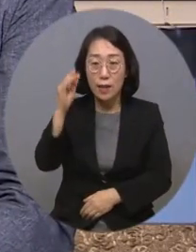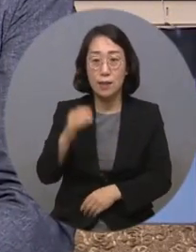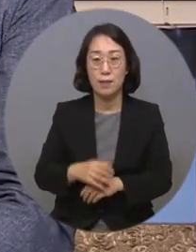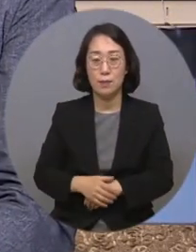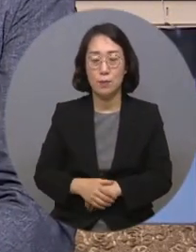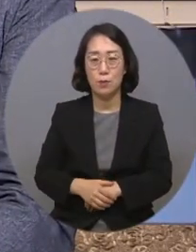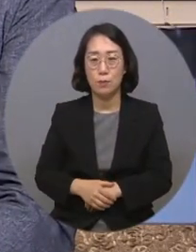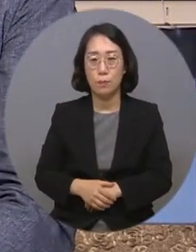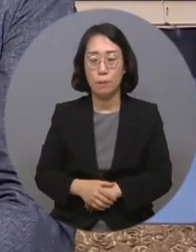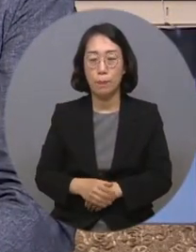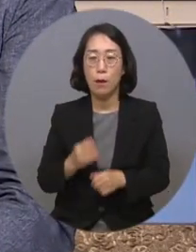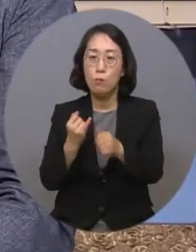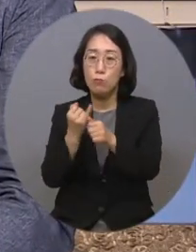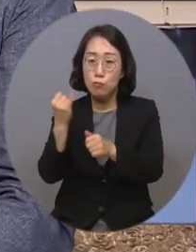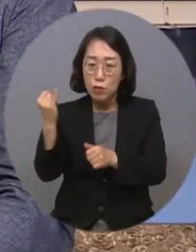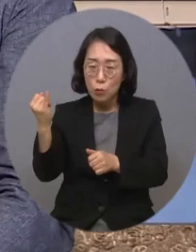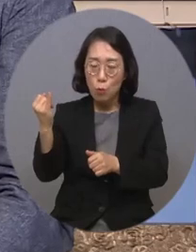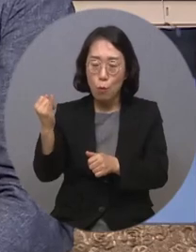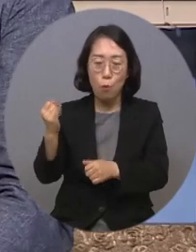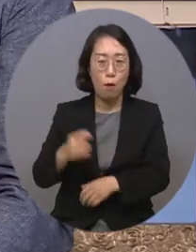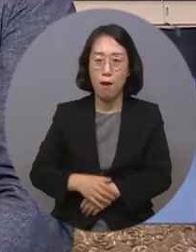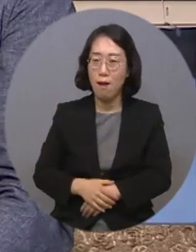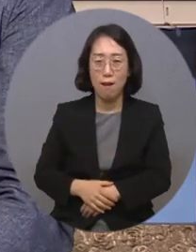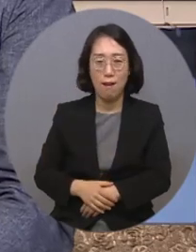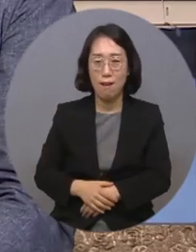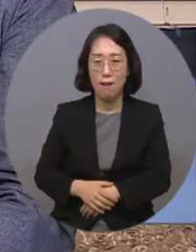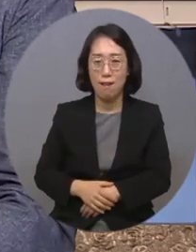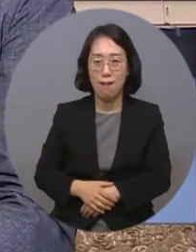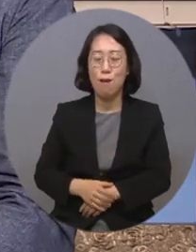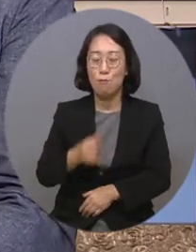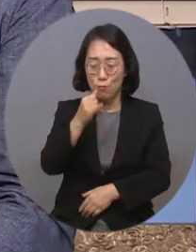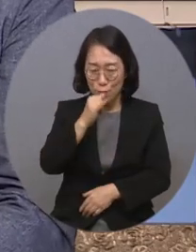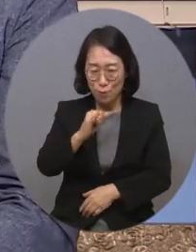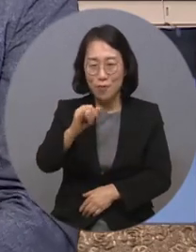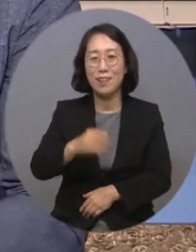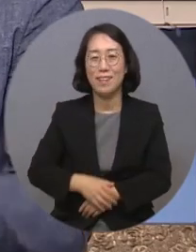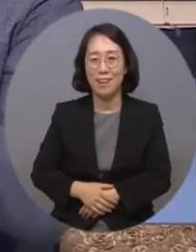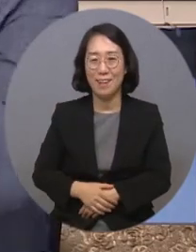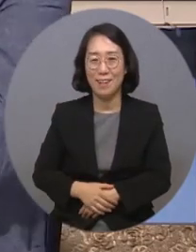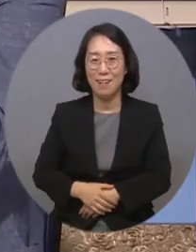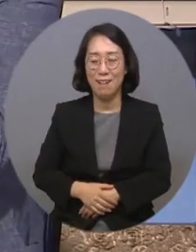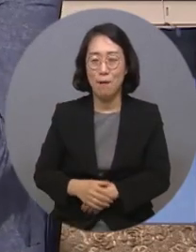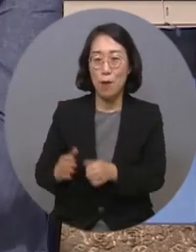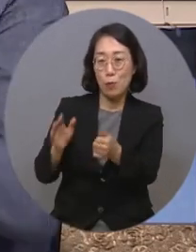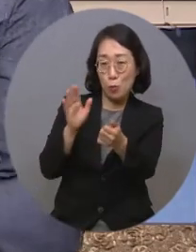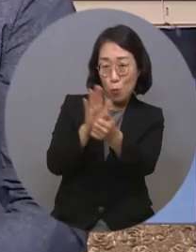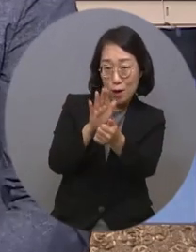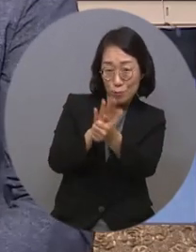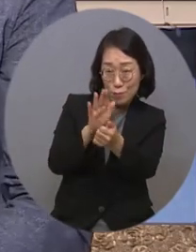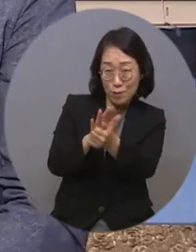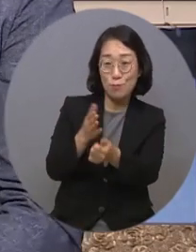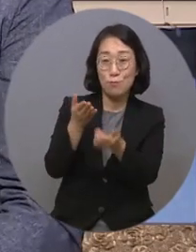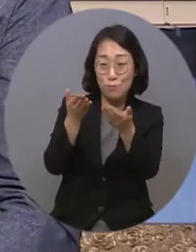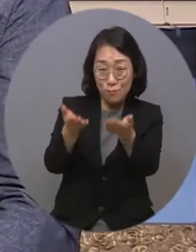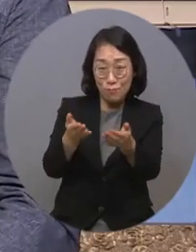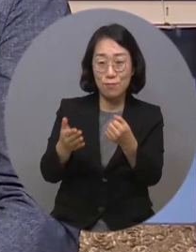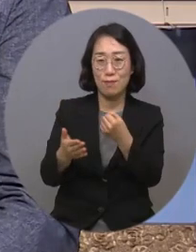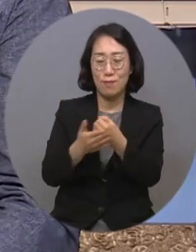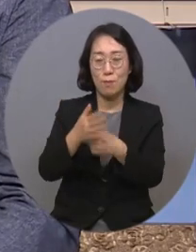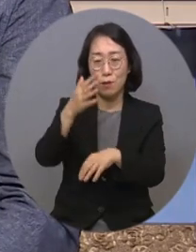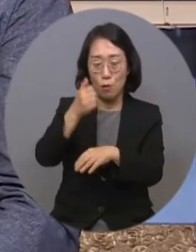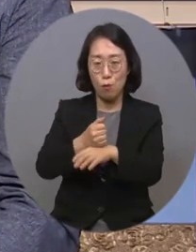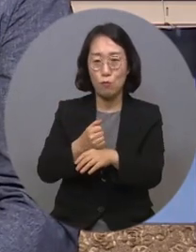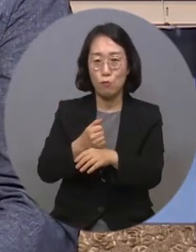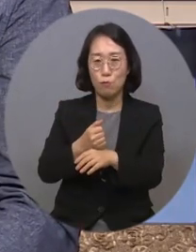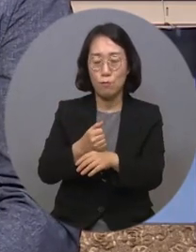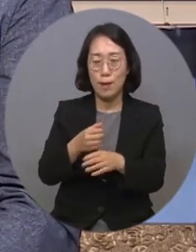그 아내분도 정말 대단하다라는 생각이 들더라고요. 왜냐하면 같이 내조를 해주시고 도와주신 덕분에 이 팀워크를